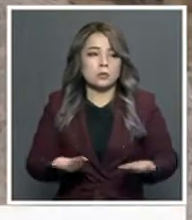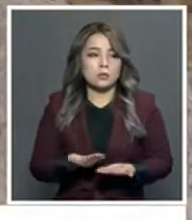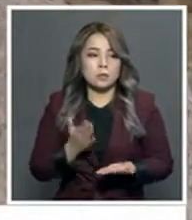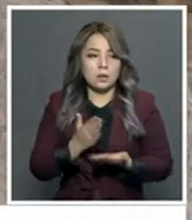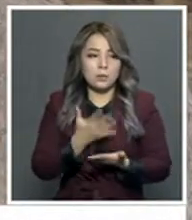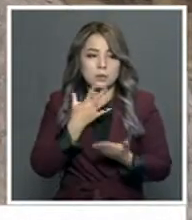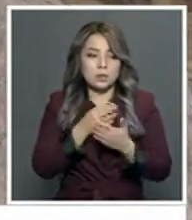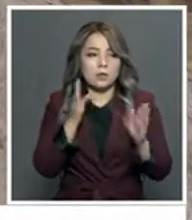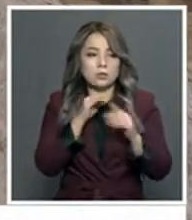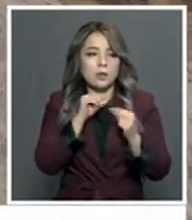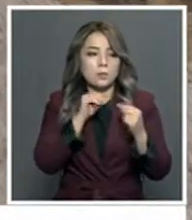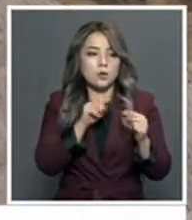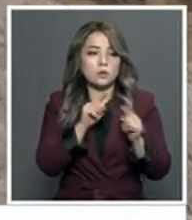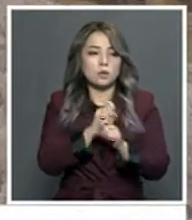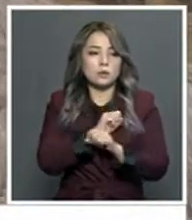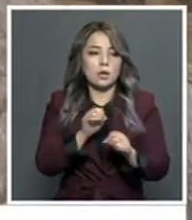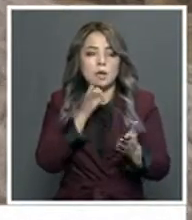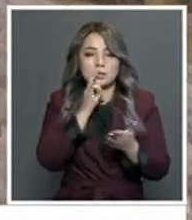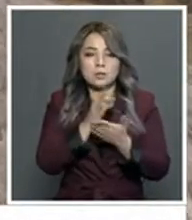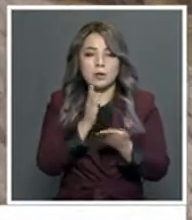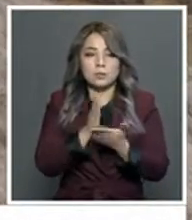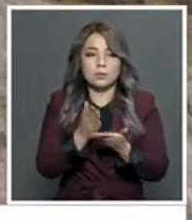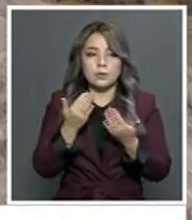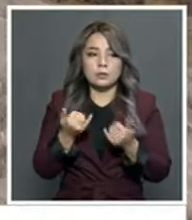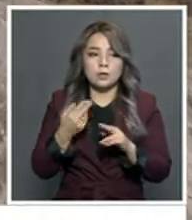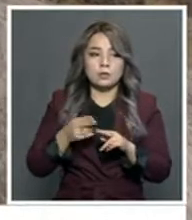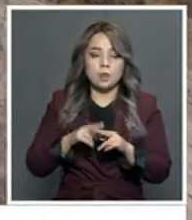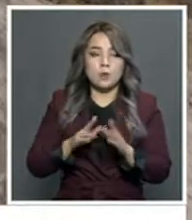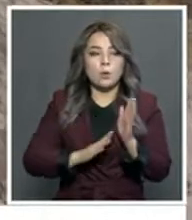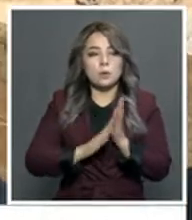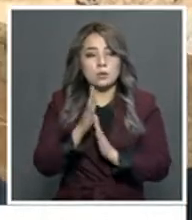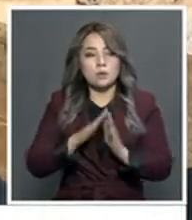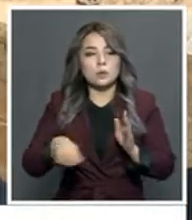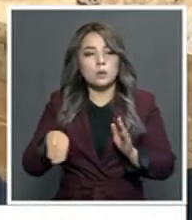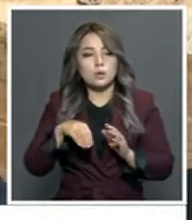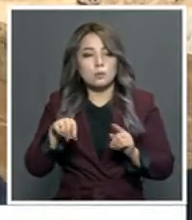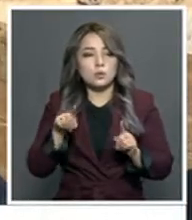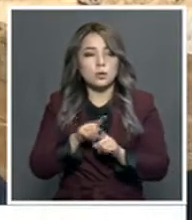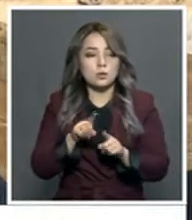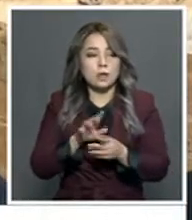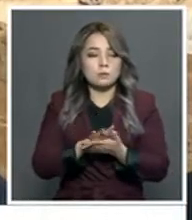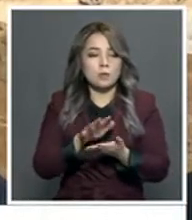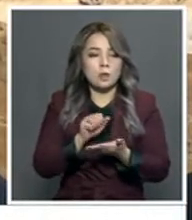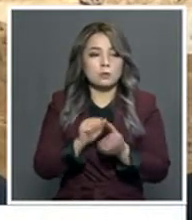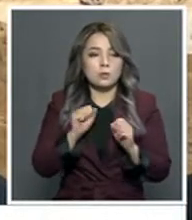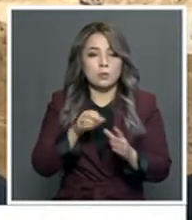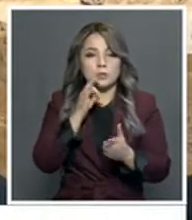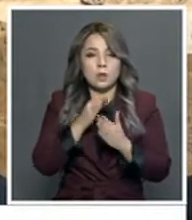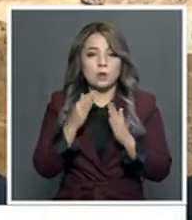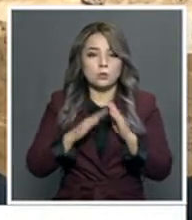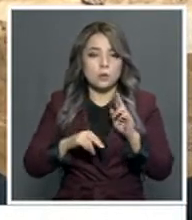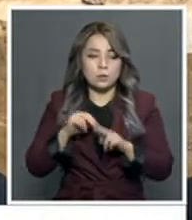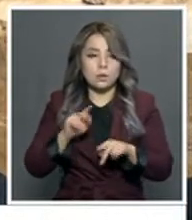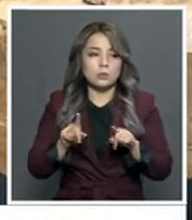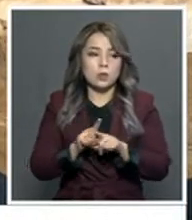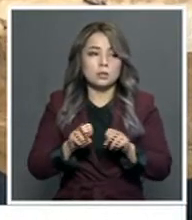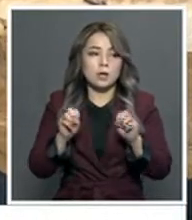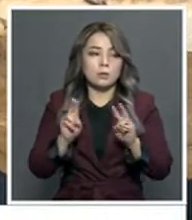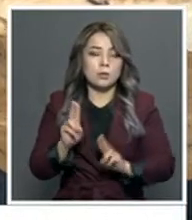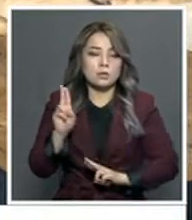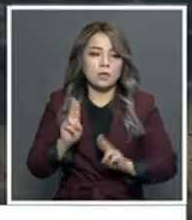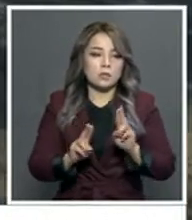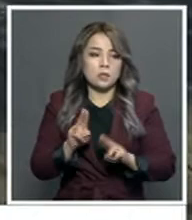тыныс тіршілігіне әсерін тигізбей қоймайды. Сондай-ақ өсімдіктер мен топырақ жамылғысы да бұзылады. Қонақ үй салынған күнде арнайы